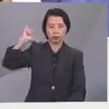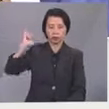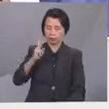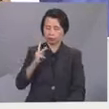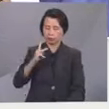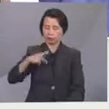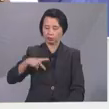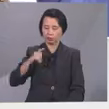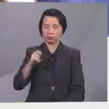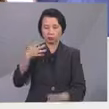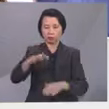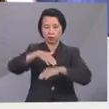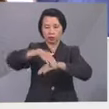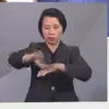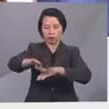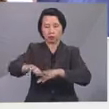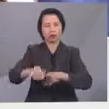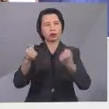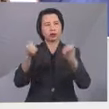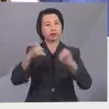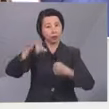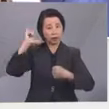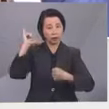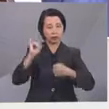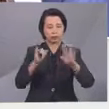KPT telah menghantar pulang seramai